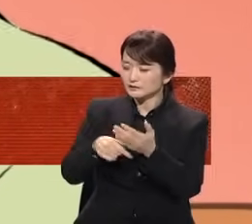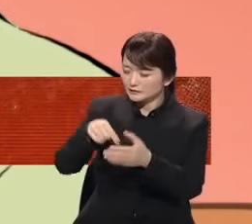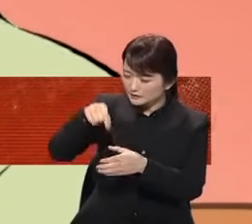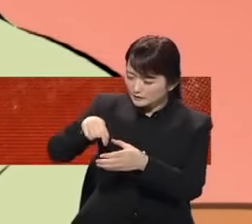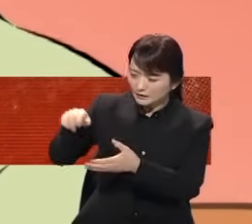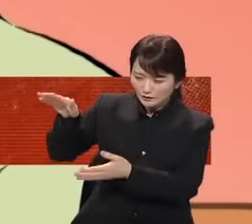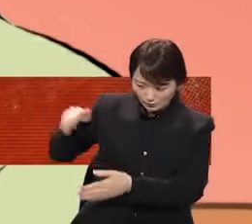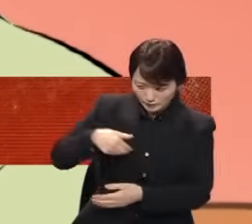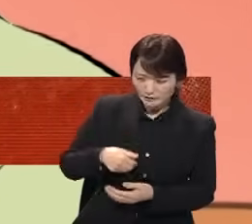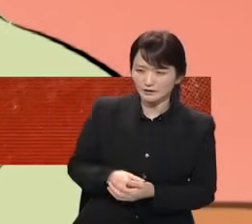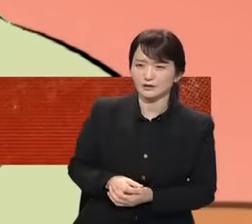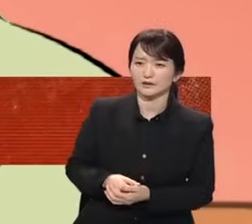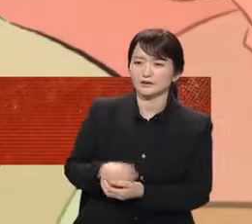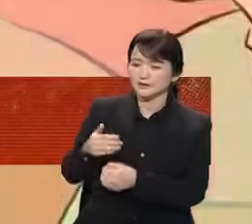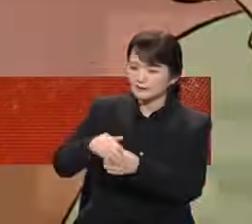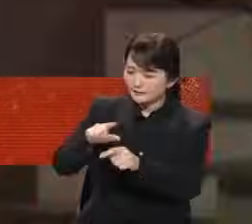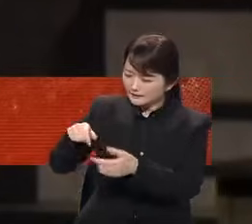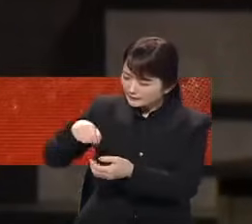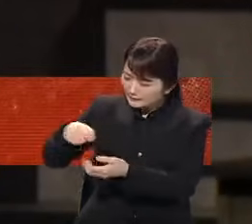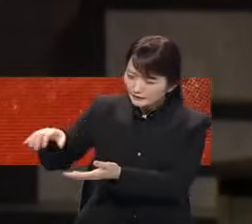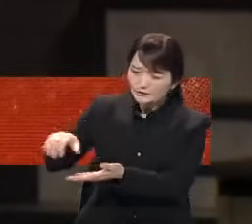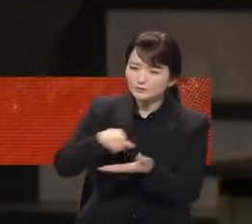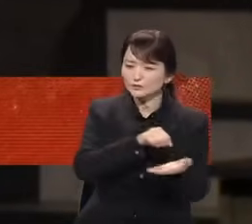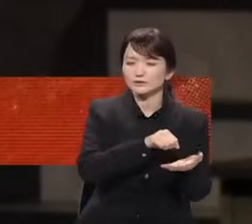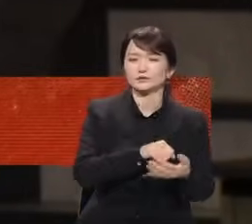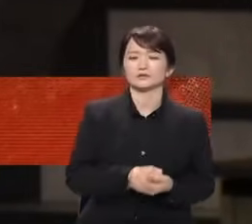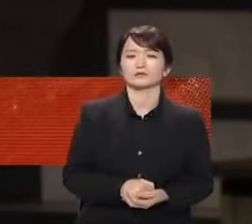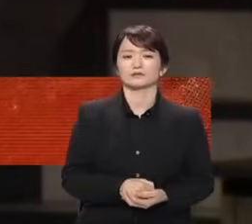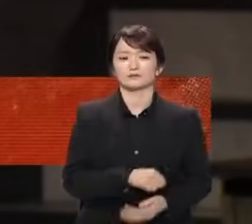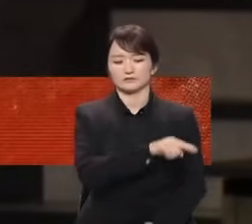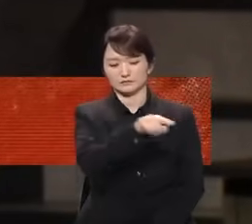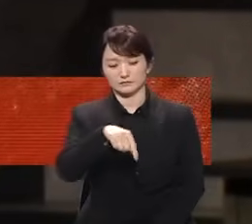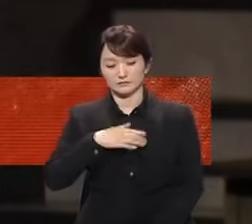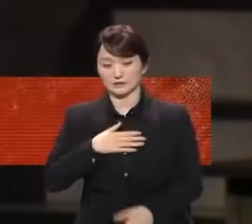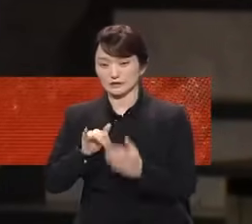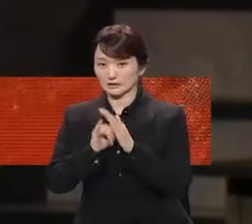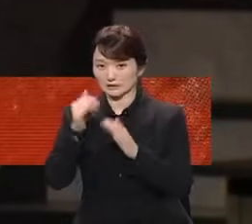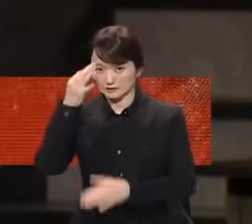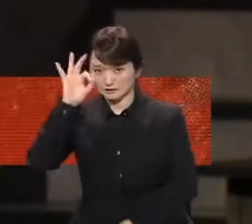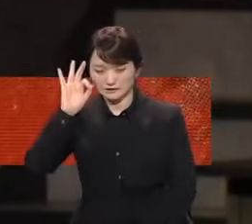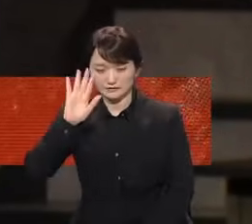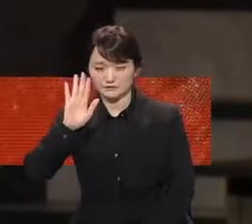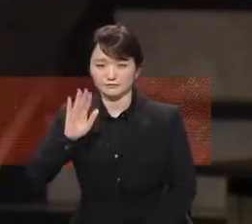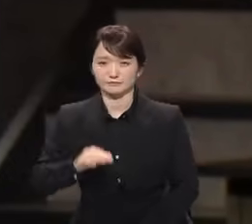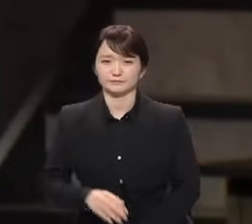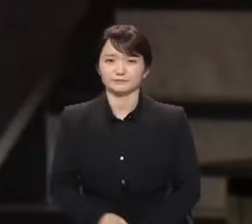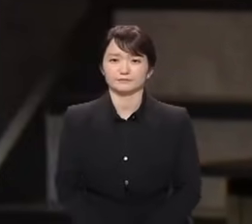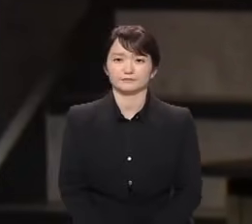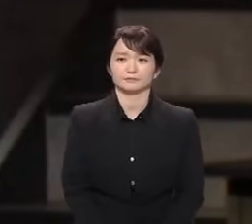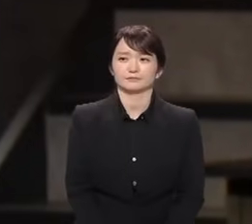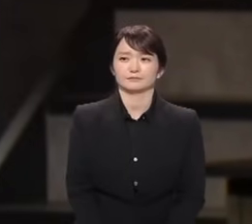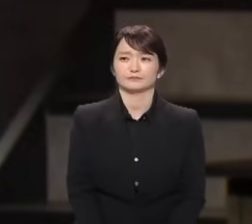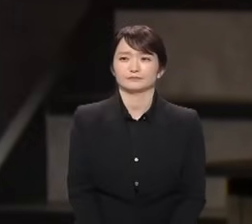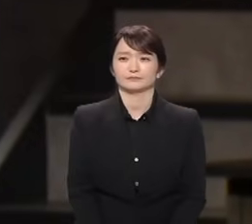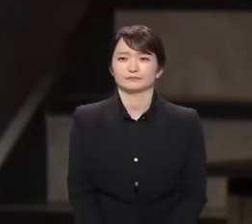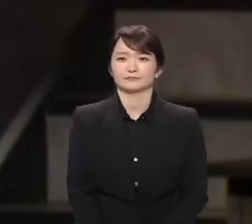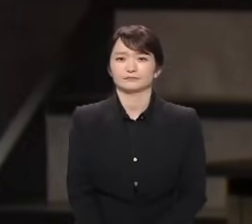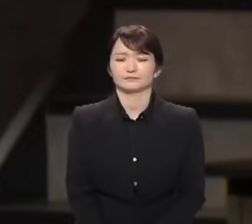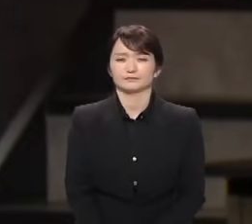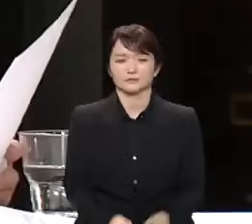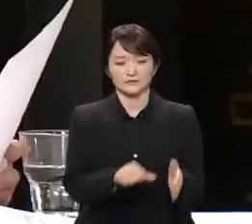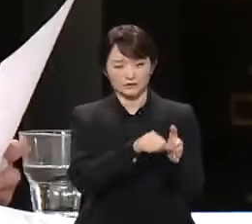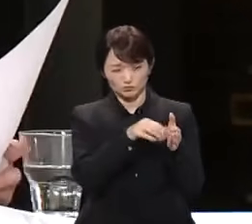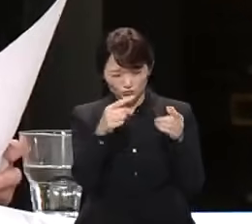식으로 심부름만 시키셨는데 이럴 때마다 아 이들은 나를 식구로 인정하지 않는구나 라고 생각을 해오셨다고 합니다. 참,